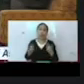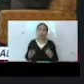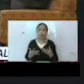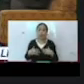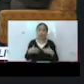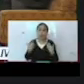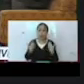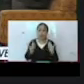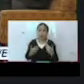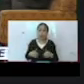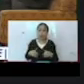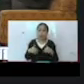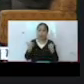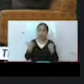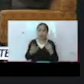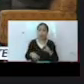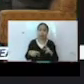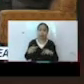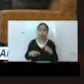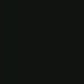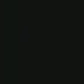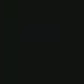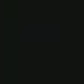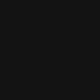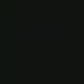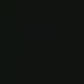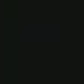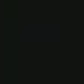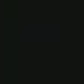yes. compromise their yes, Christian living. Yes.